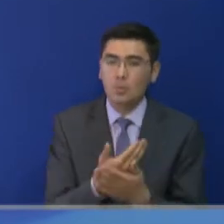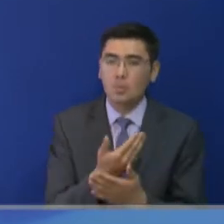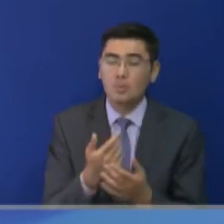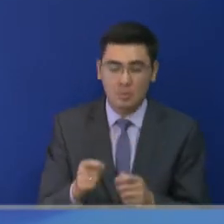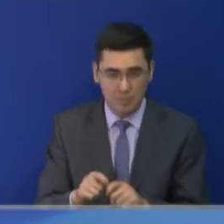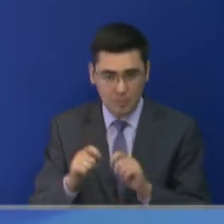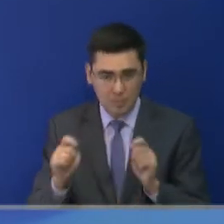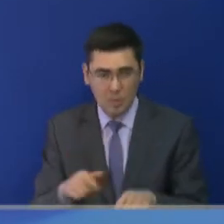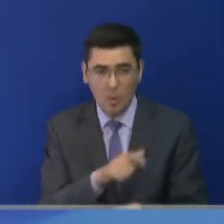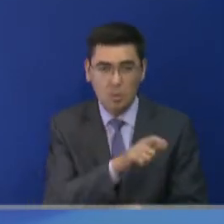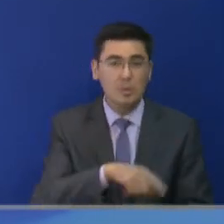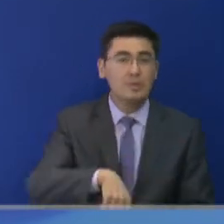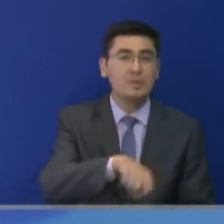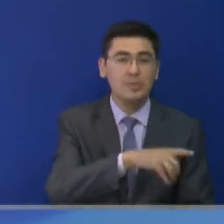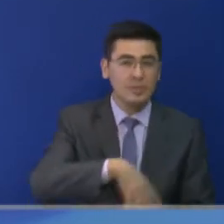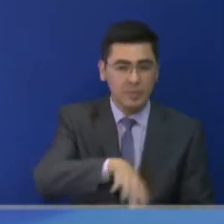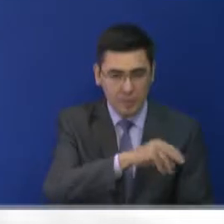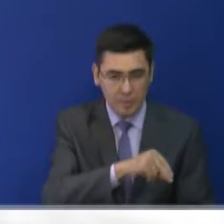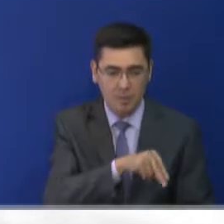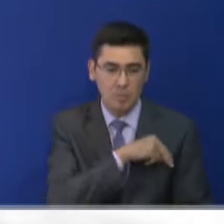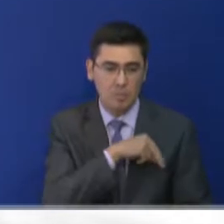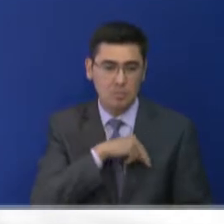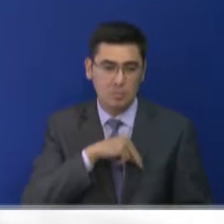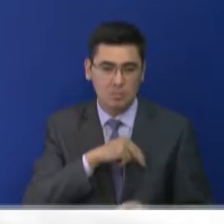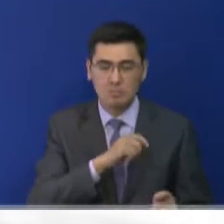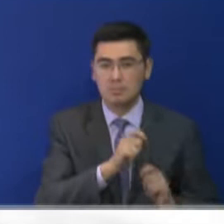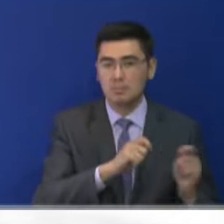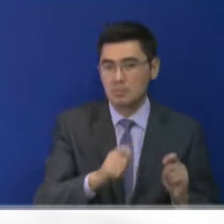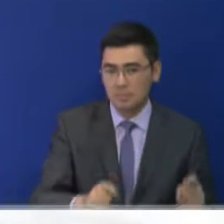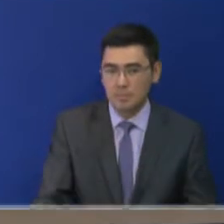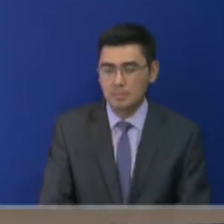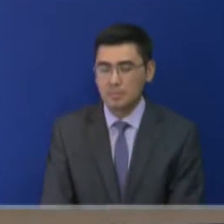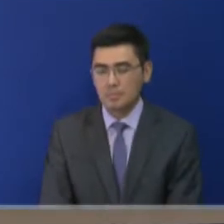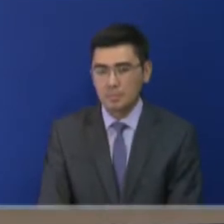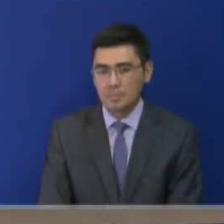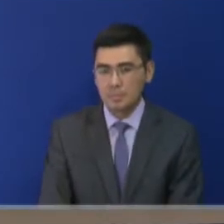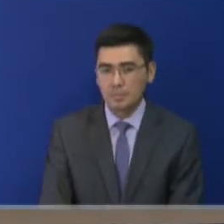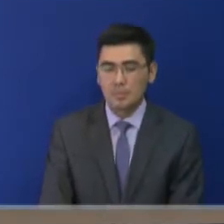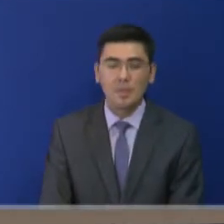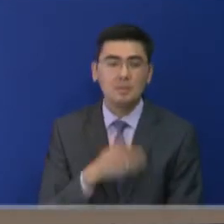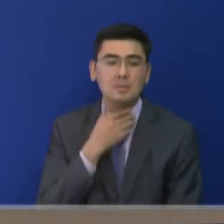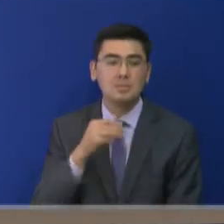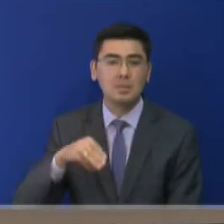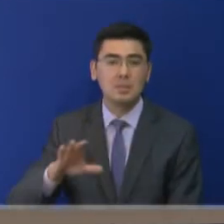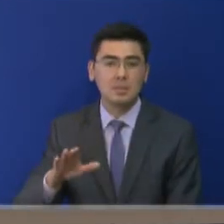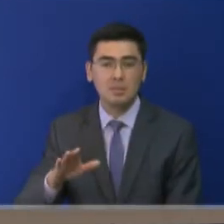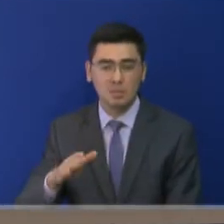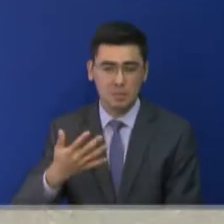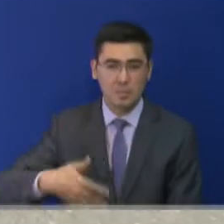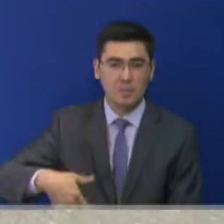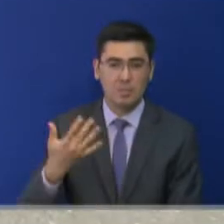және грамоталармен марапатталды. Семей телеарнасының 55 жылдық мерейтойына арналған шаралар